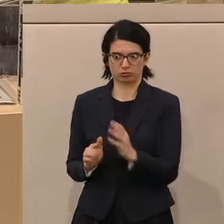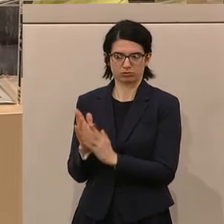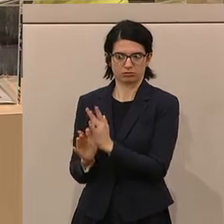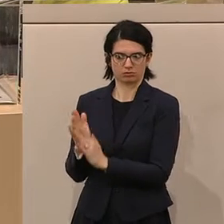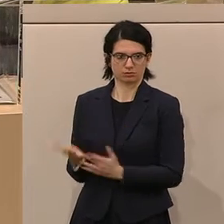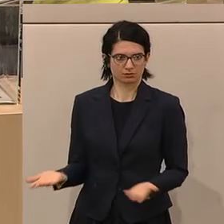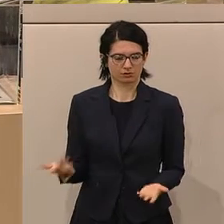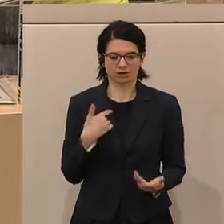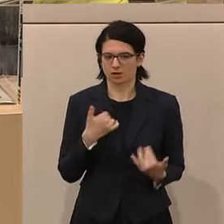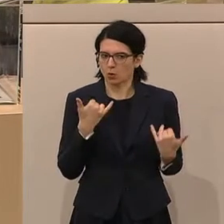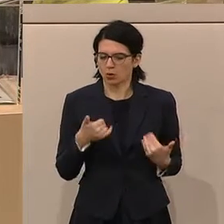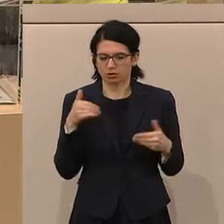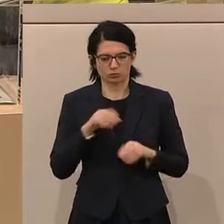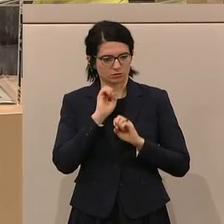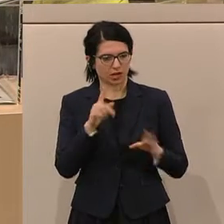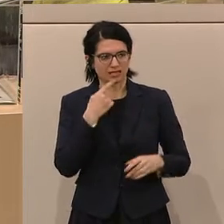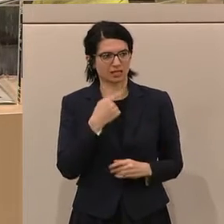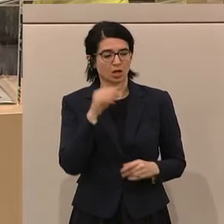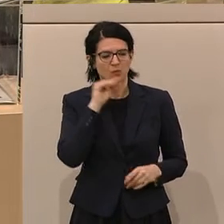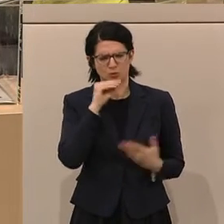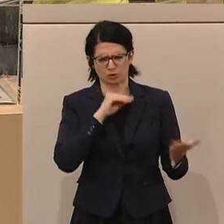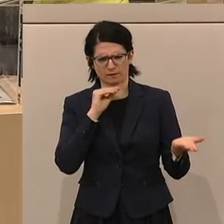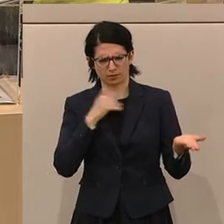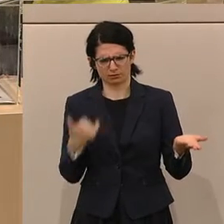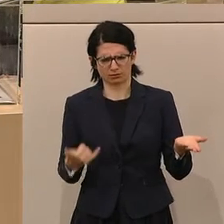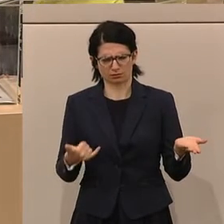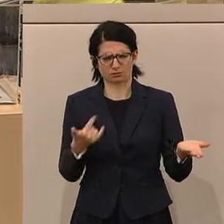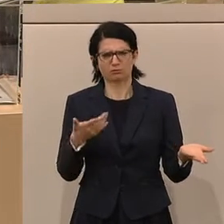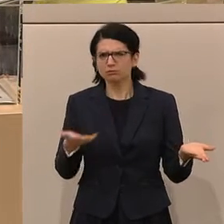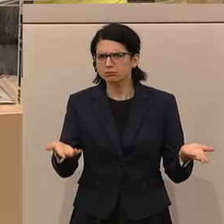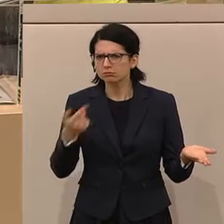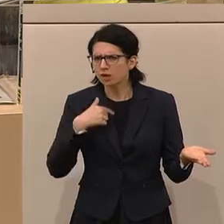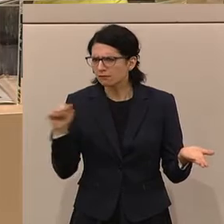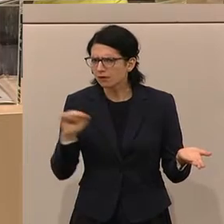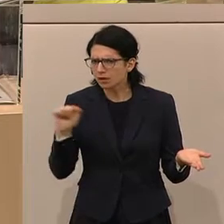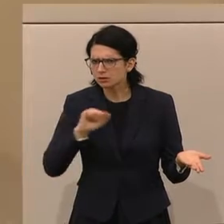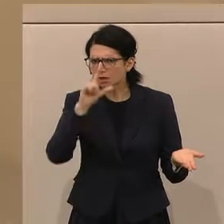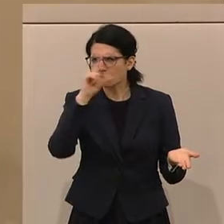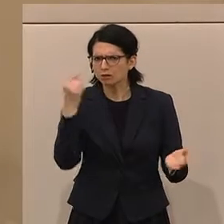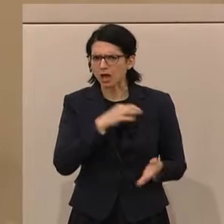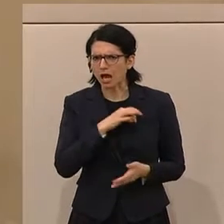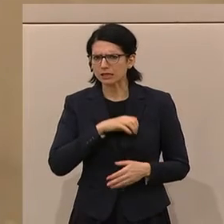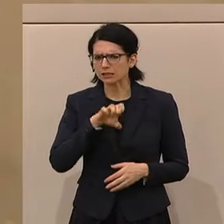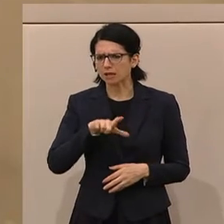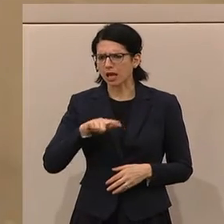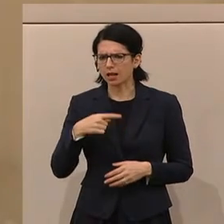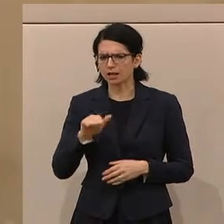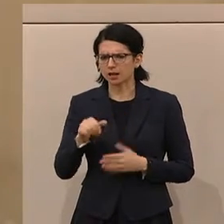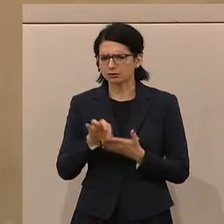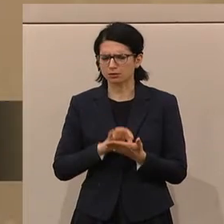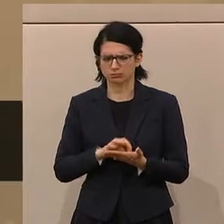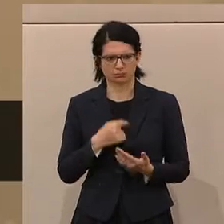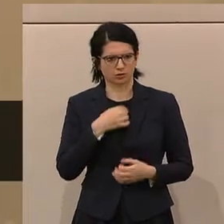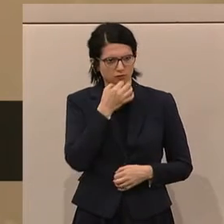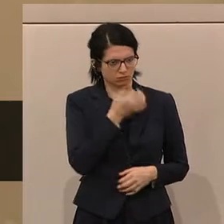Rede von Ihnen ganz klar feststellen. Sie beschweren sich jetzt gerade vor kurzem drüber und sagen, ein Wahnsinn, die Leute haben jetzt Angst vor den Elga-Daten, was da passiert ist.